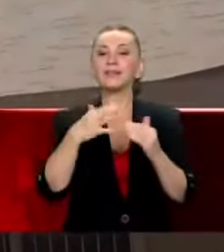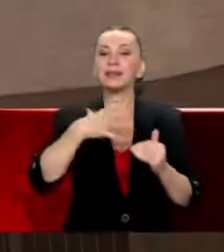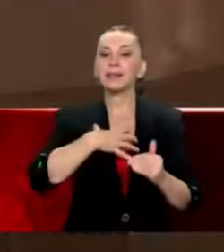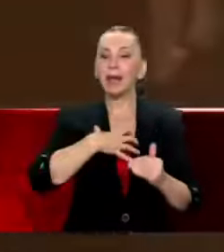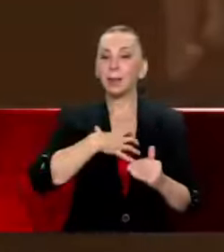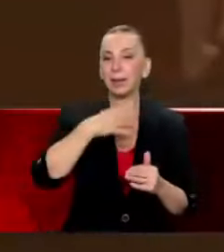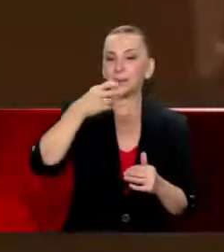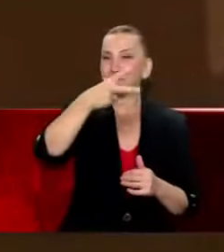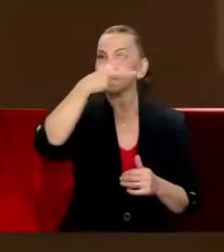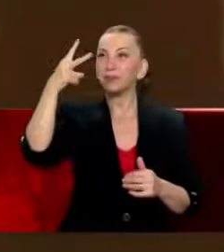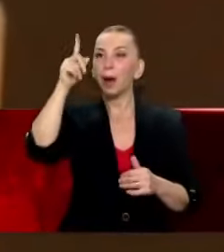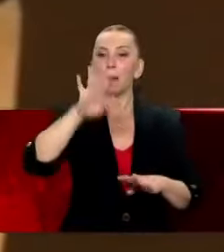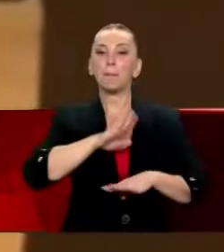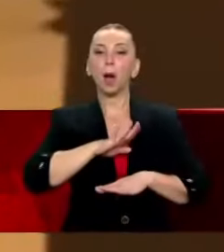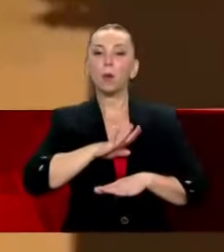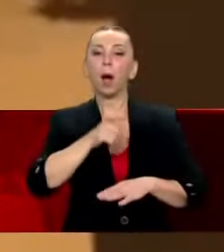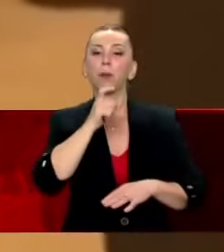kaçtı.